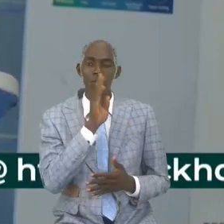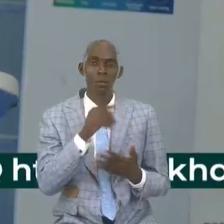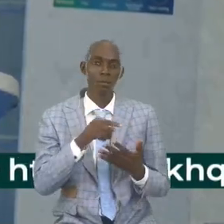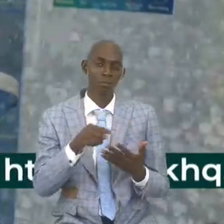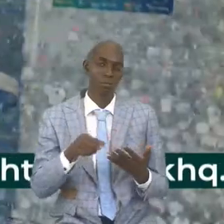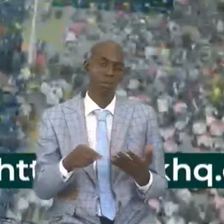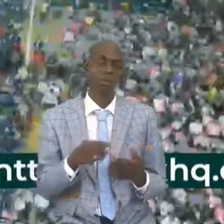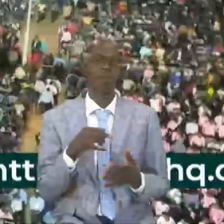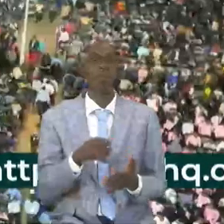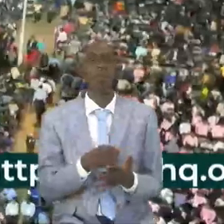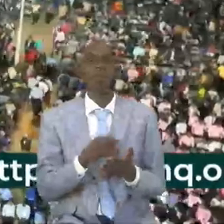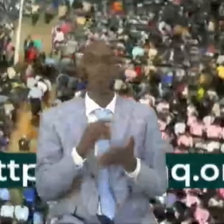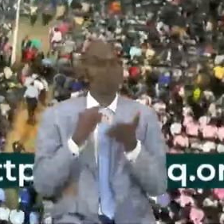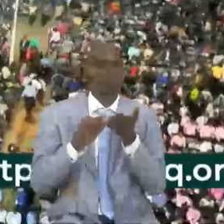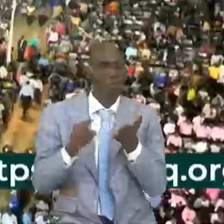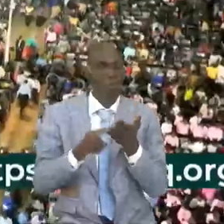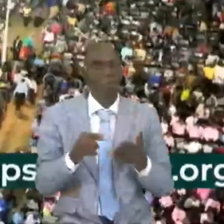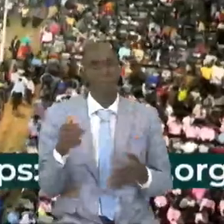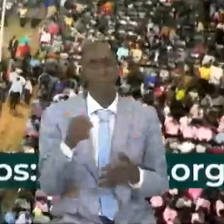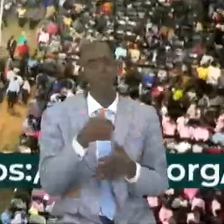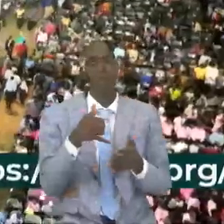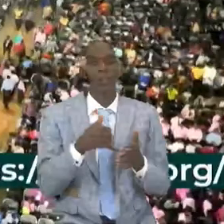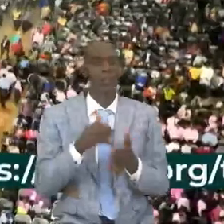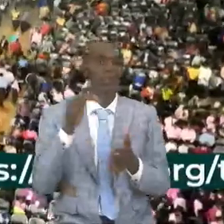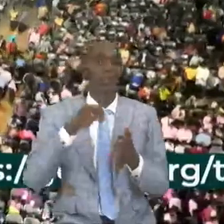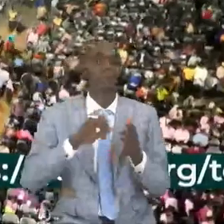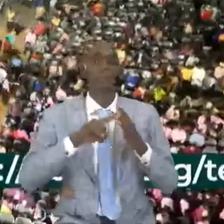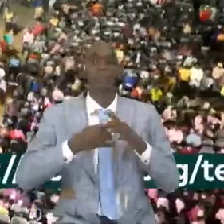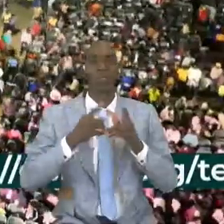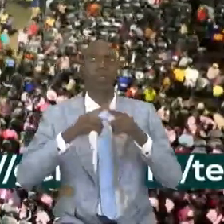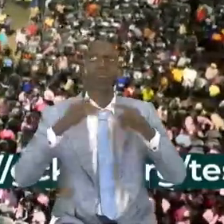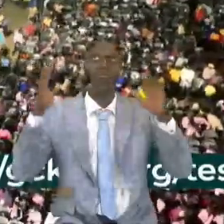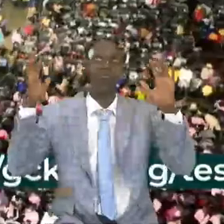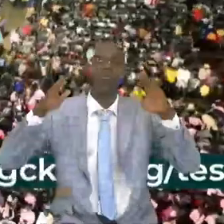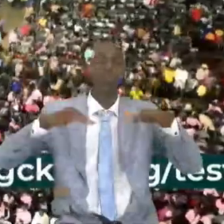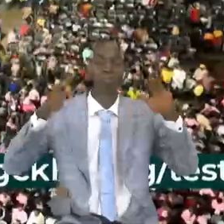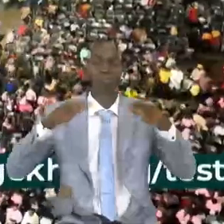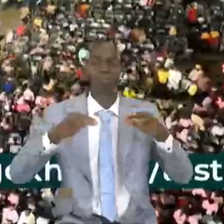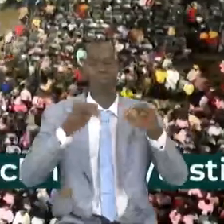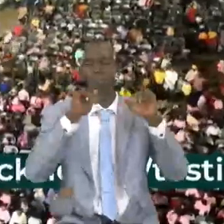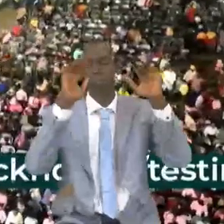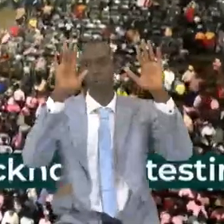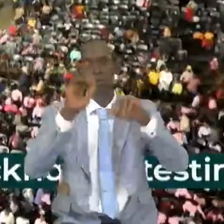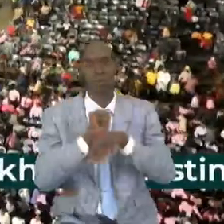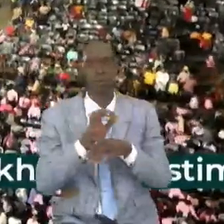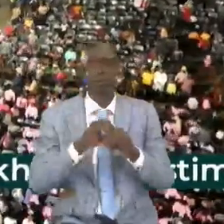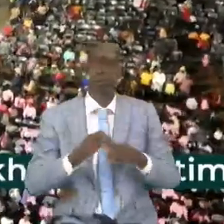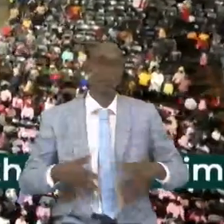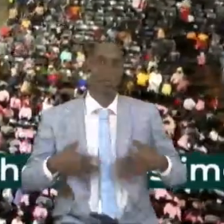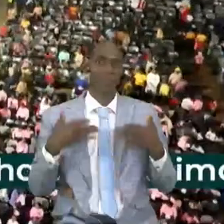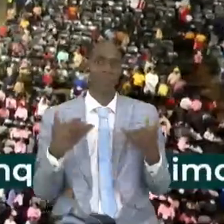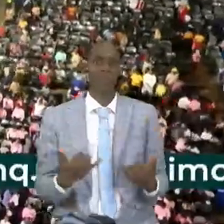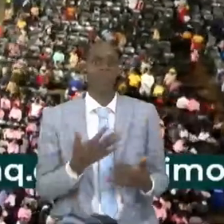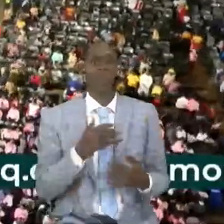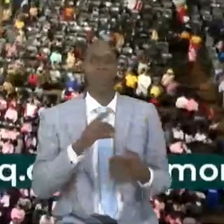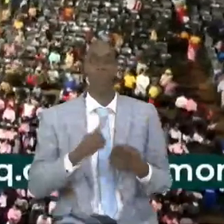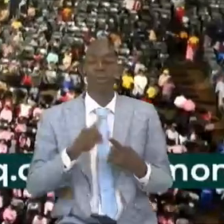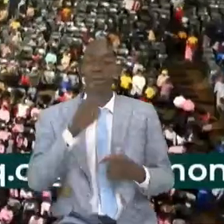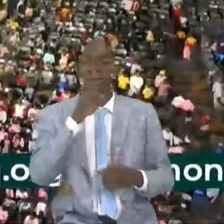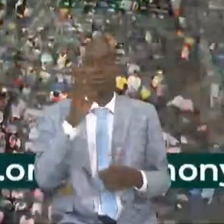sera dedans. Examine-toi. La pluie va tomber dans ta vie maintenant. Et pour te rassurer,